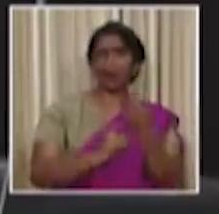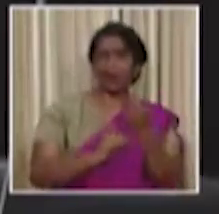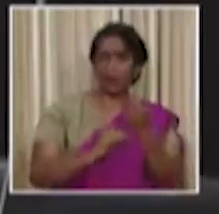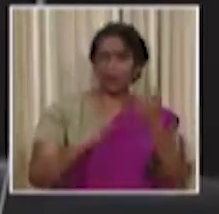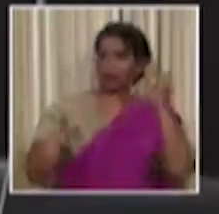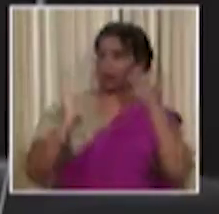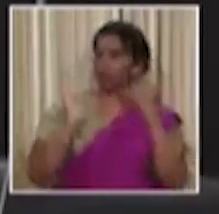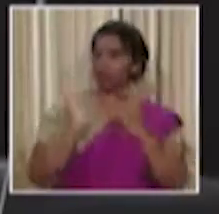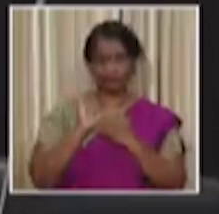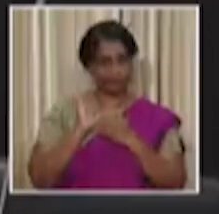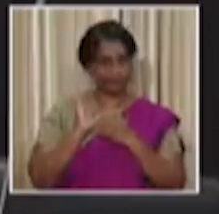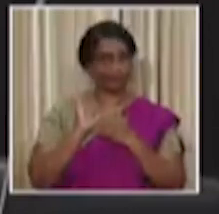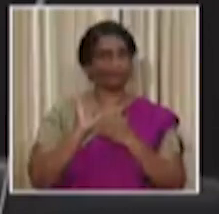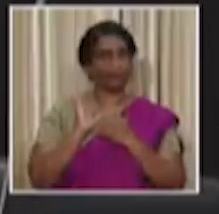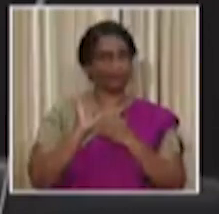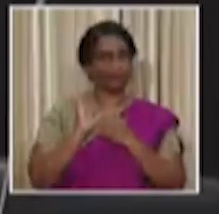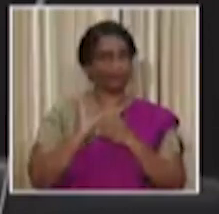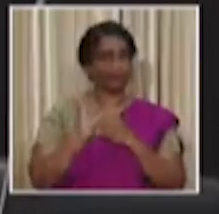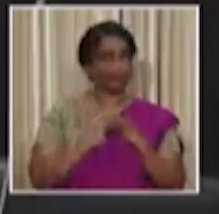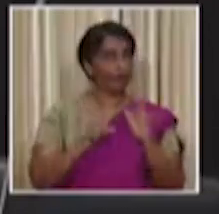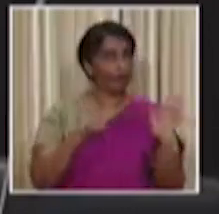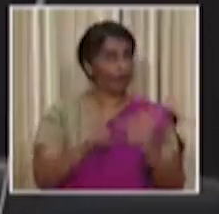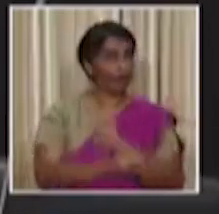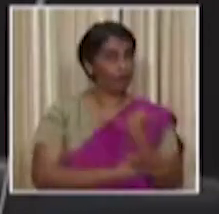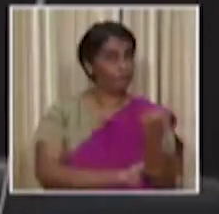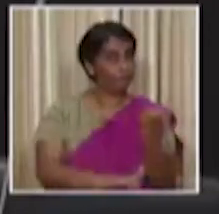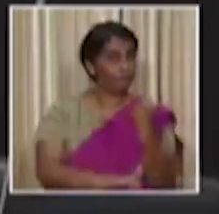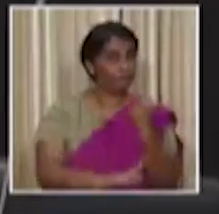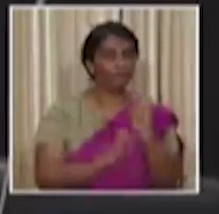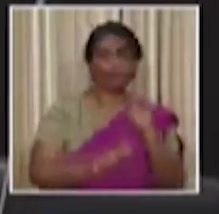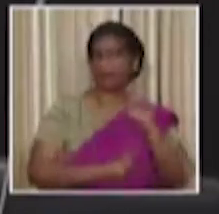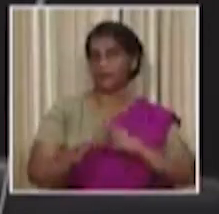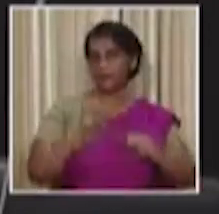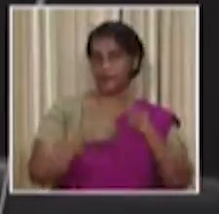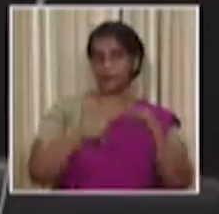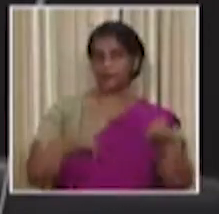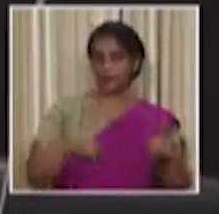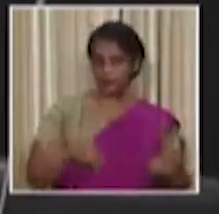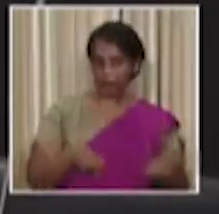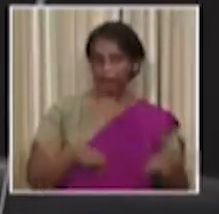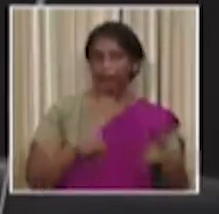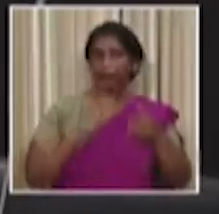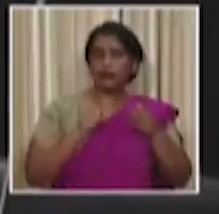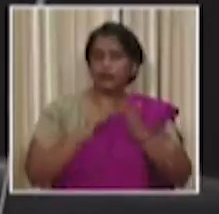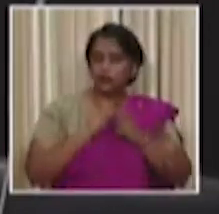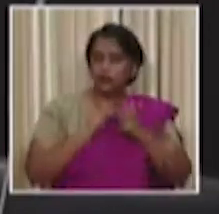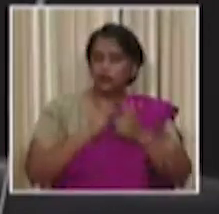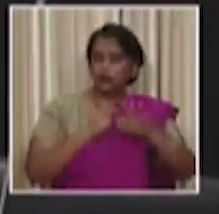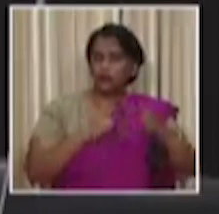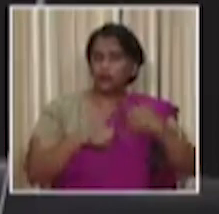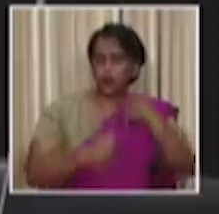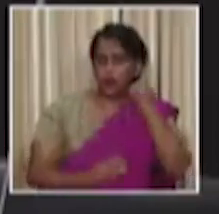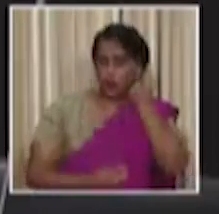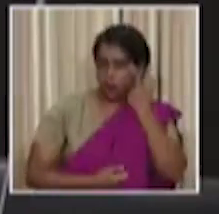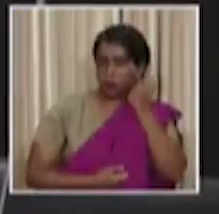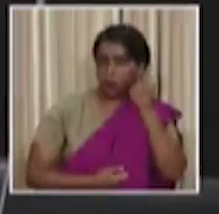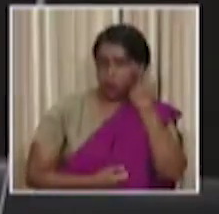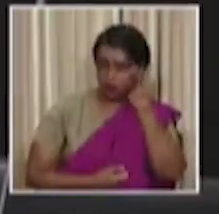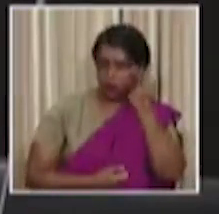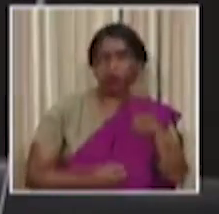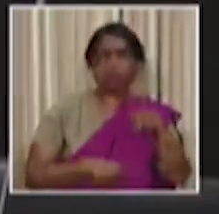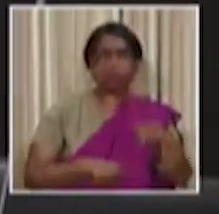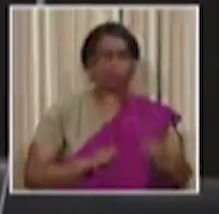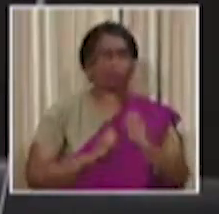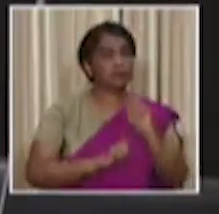පිළිබඳ සම්පූර්ණ බලය තියෙන පාර්ලිමේන්තුවට මේ තත්ත්වයේ ඇති වෙන බව දැනගෙන මේ